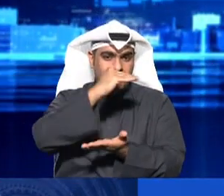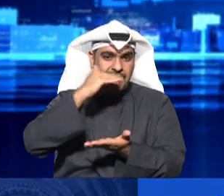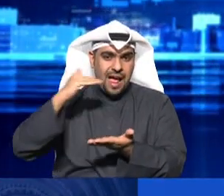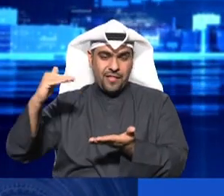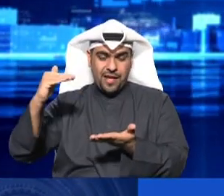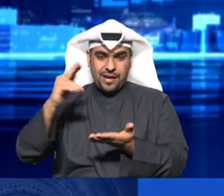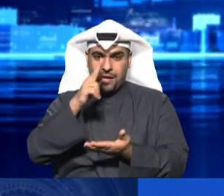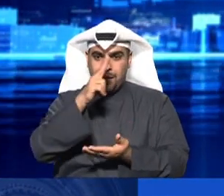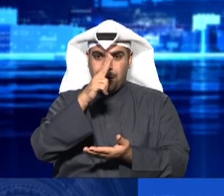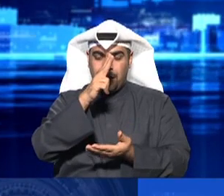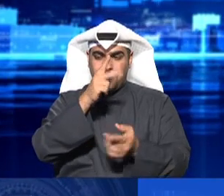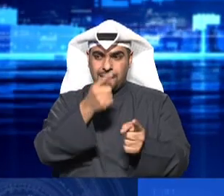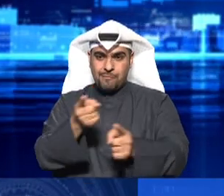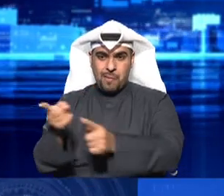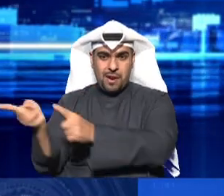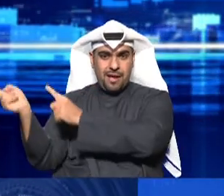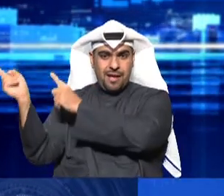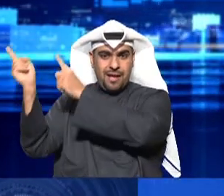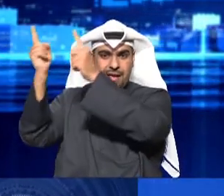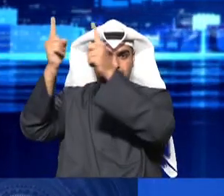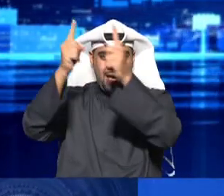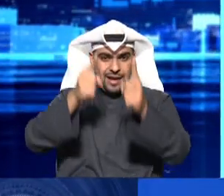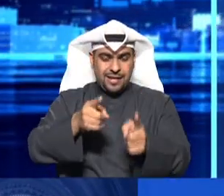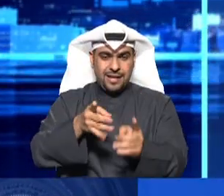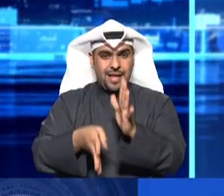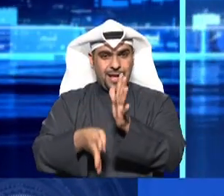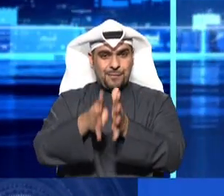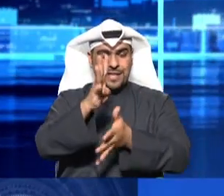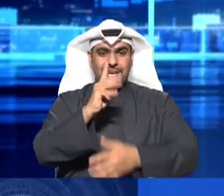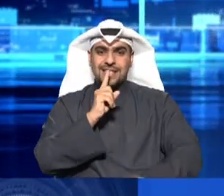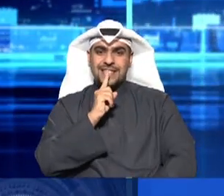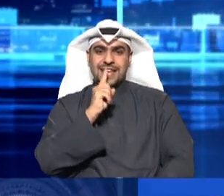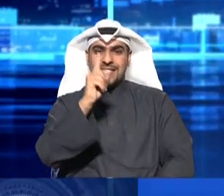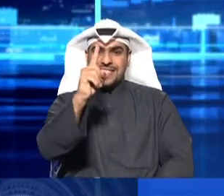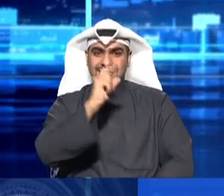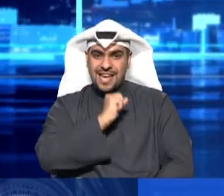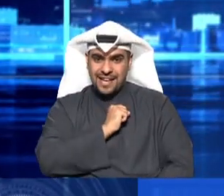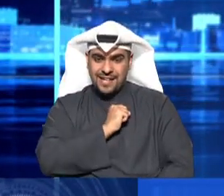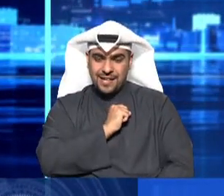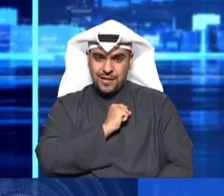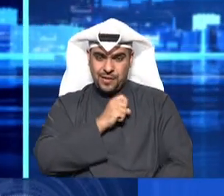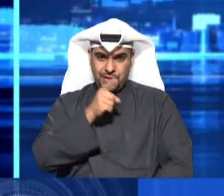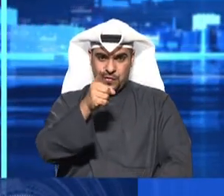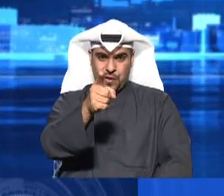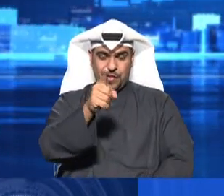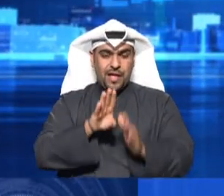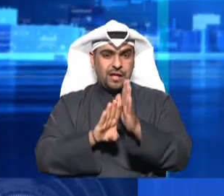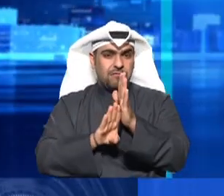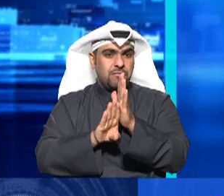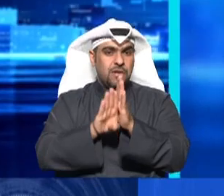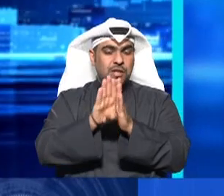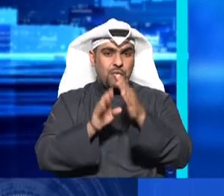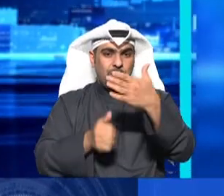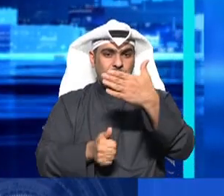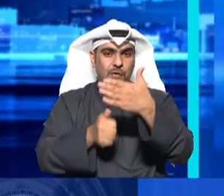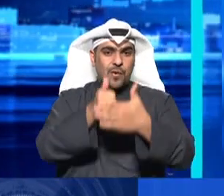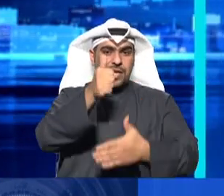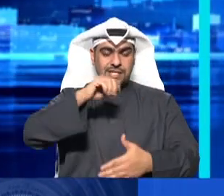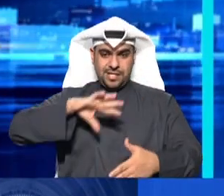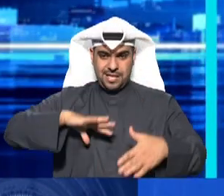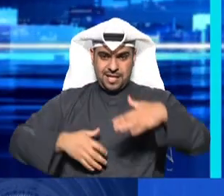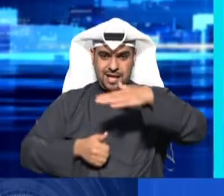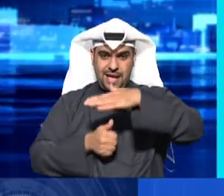الوطنية طوال الأعوام 14 الماضية، وكانت عنوانا للإنجازات السامية لسموه في